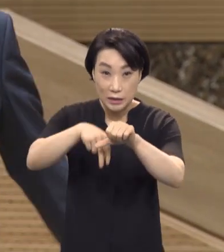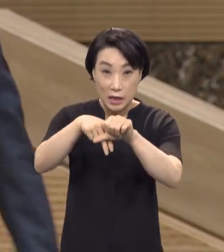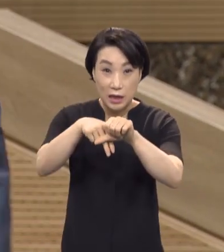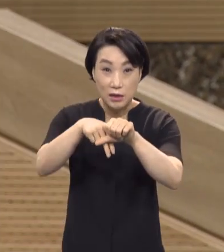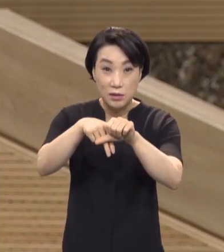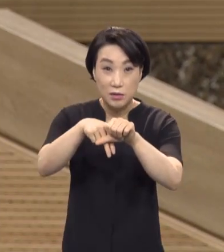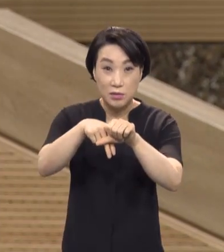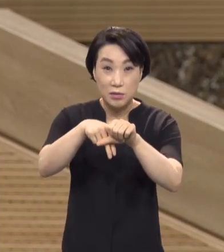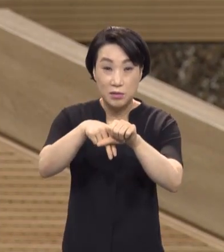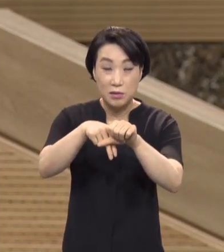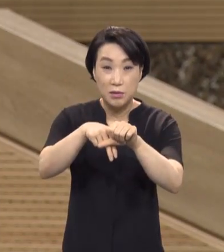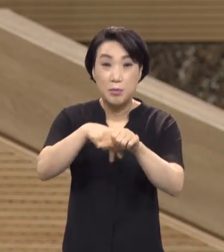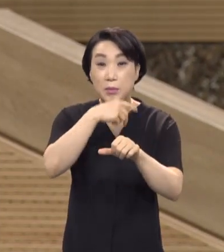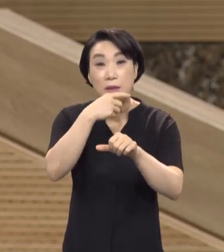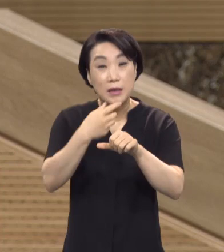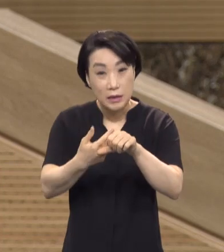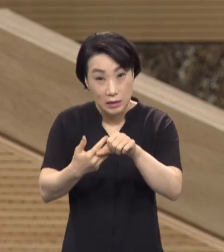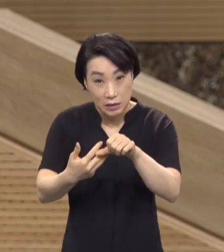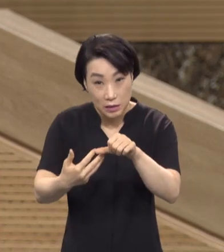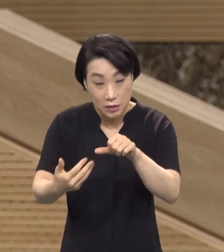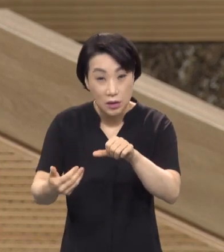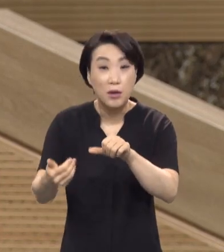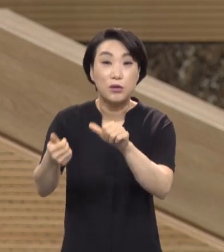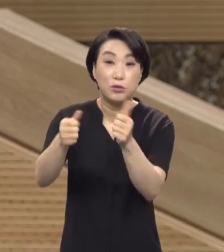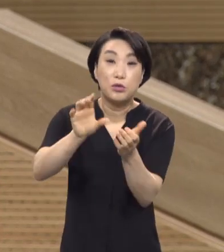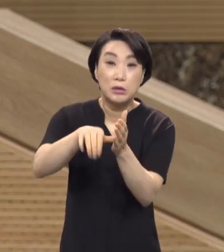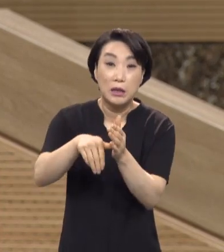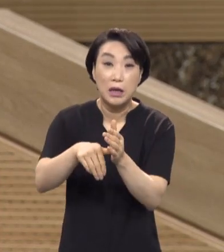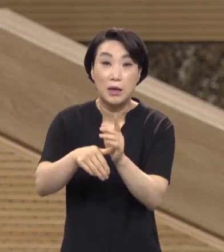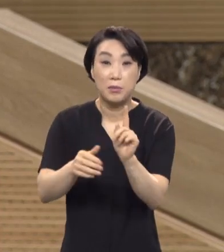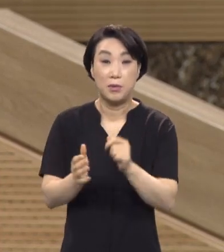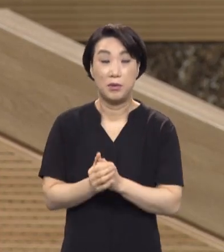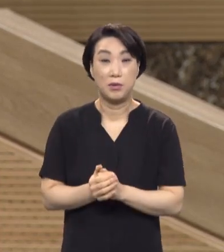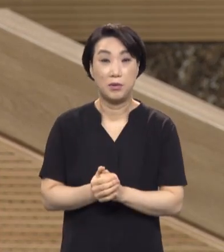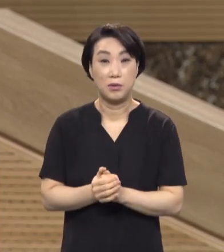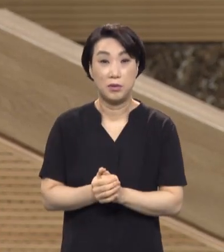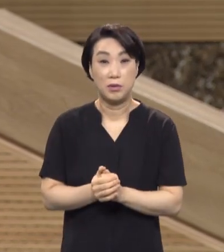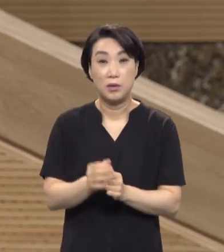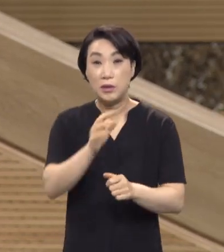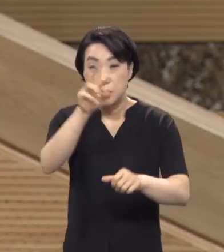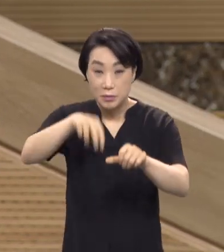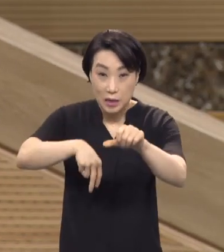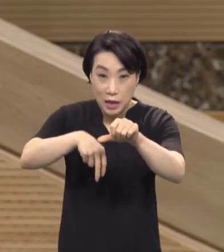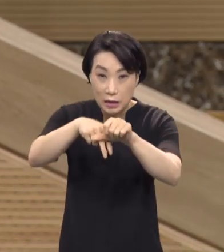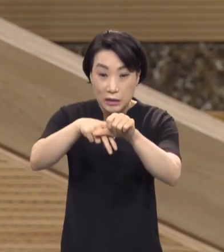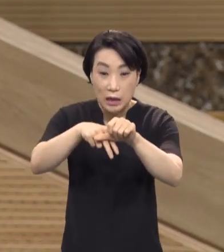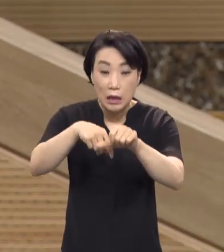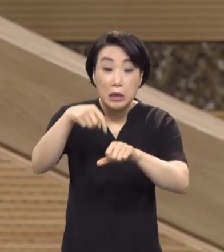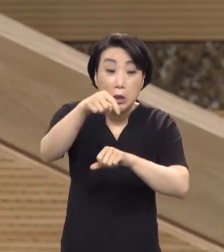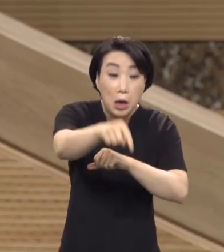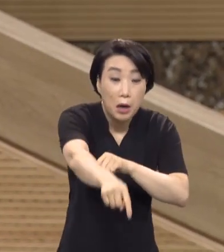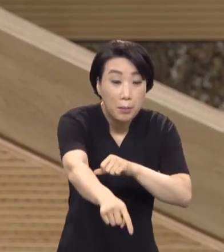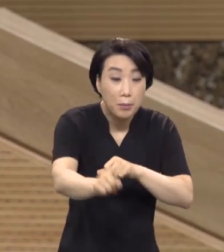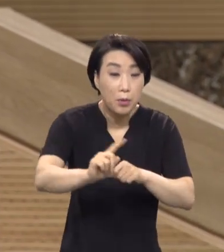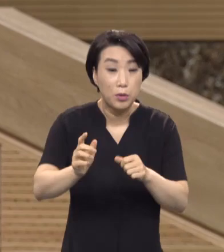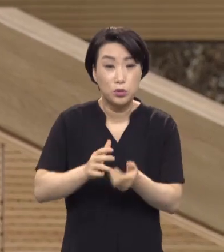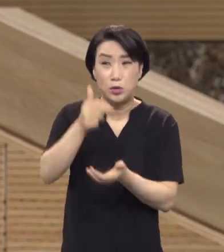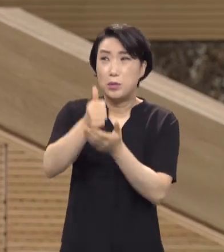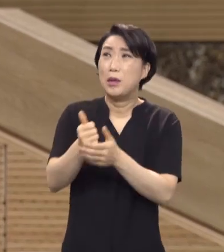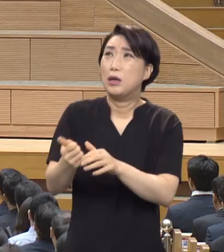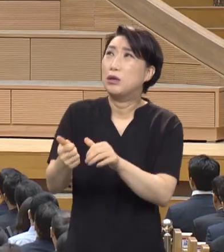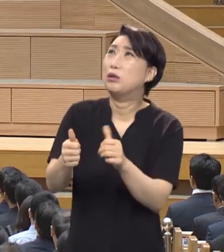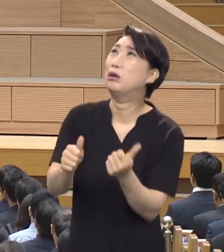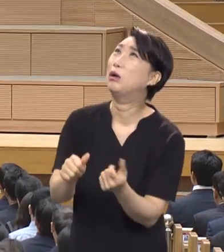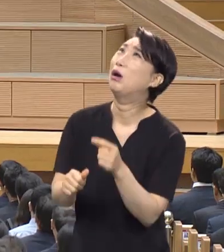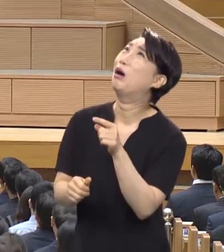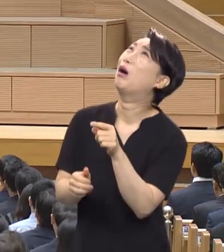달려 피 흘려 죽으실 때 십자가 앞에서 주님의 죽으심을